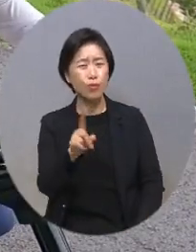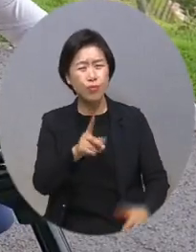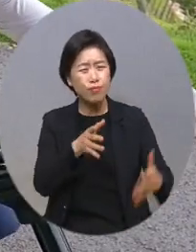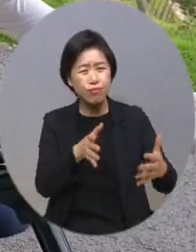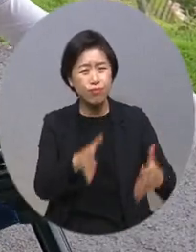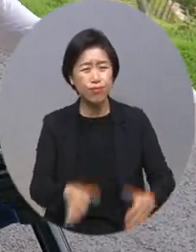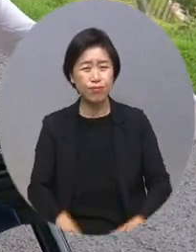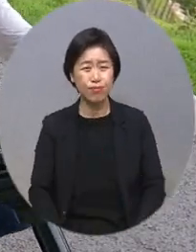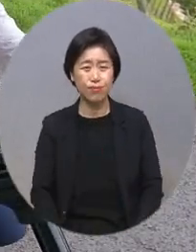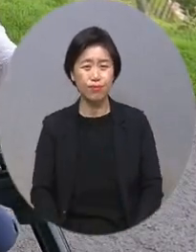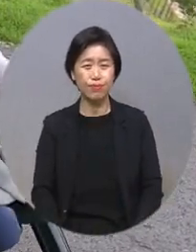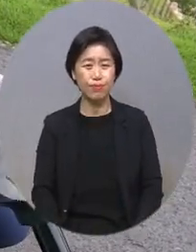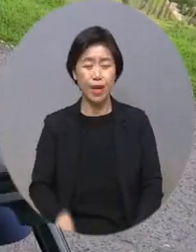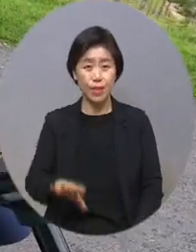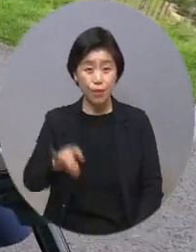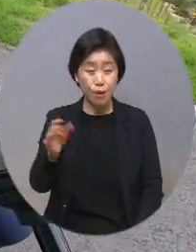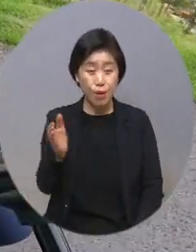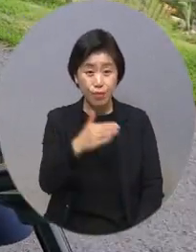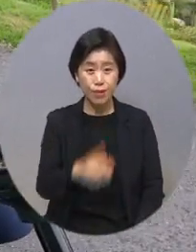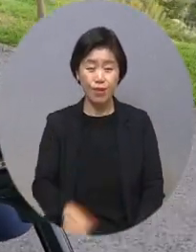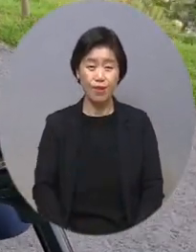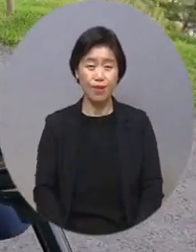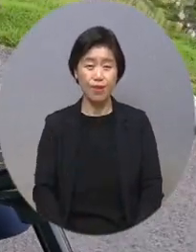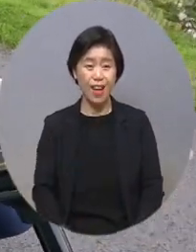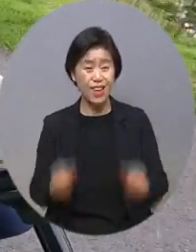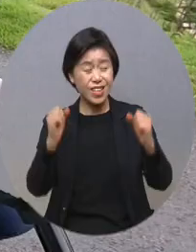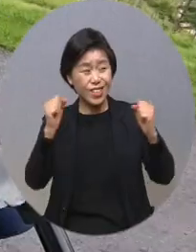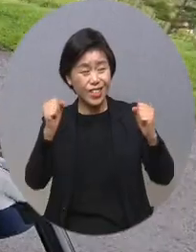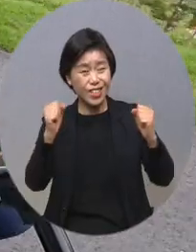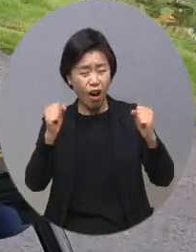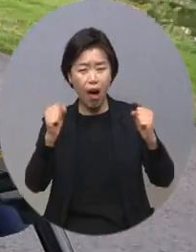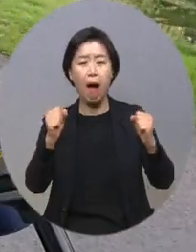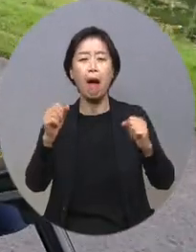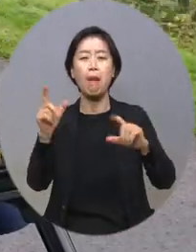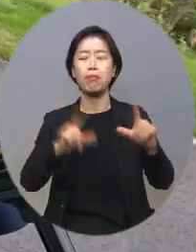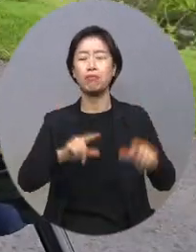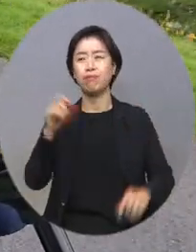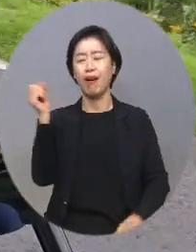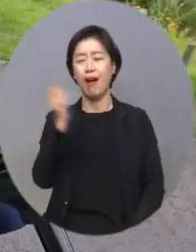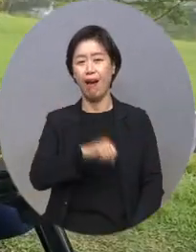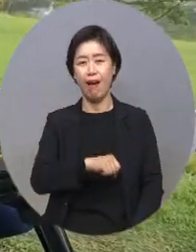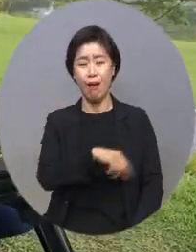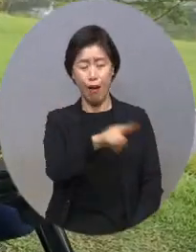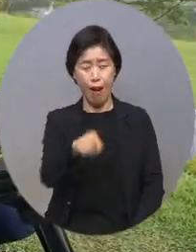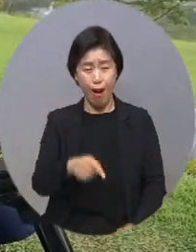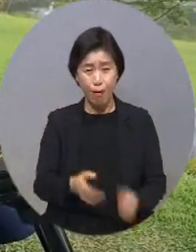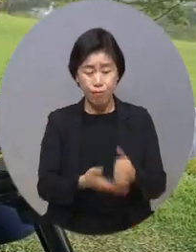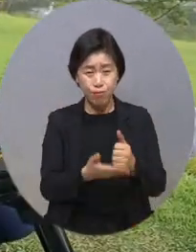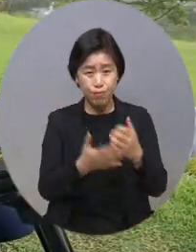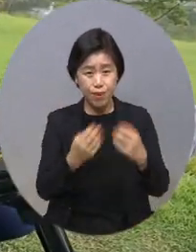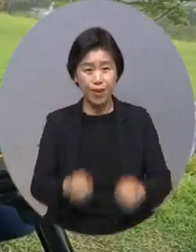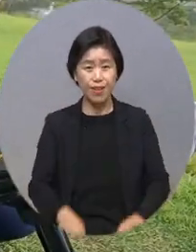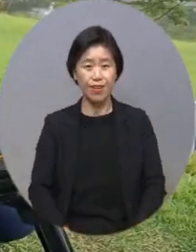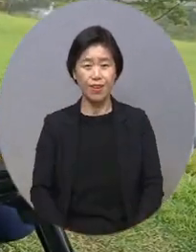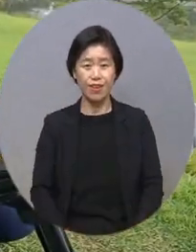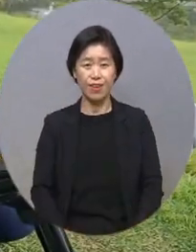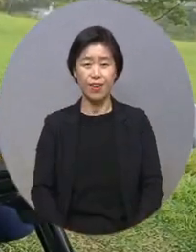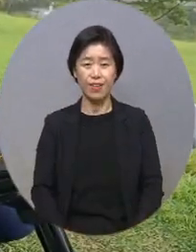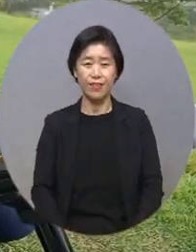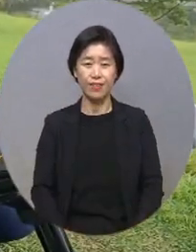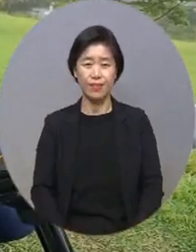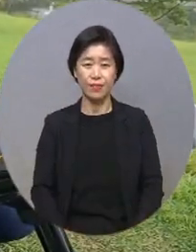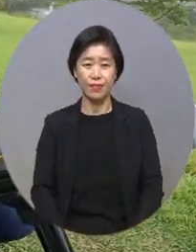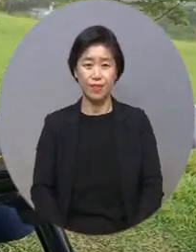저렇게 저렇게 해설 왔어요. 해설 첫 번부터 응하는 과하게 한다고. 해설 아 이렇게 열심히 하는 사람들이었어. 아, 그럼 비긴 거지. 이거 보니까 첫 번부터